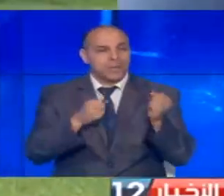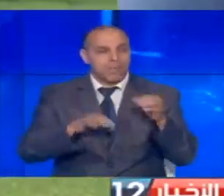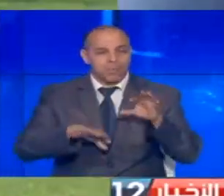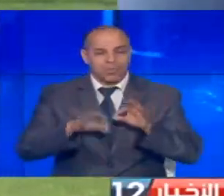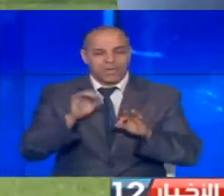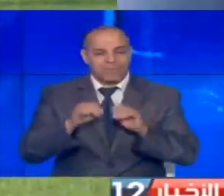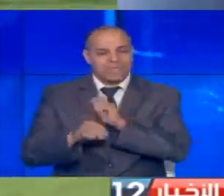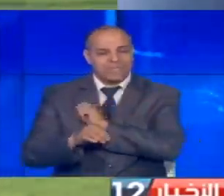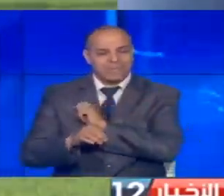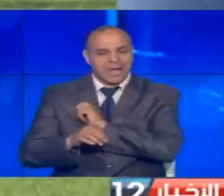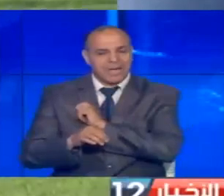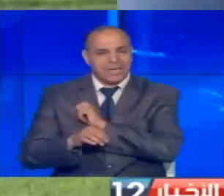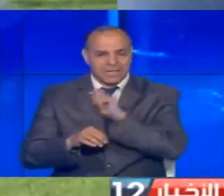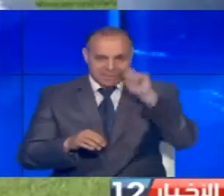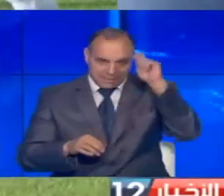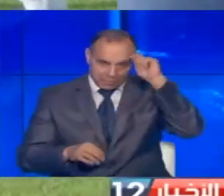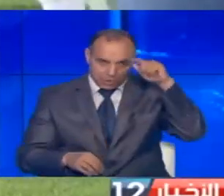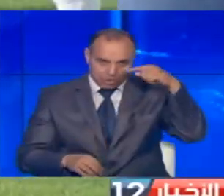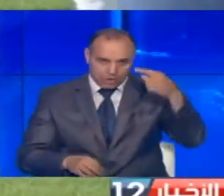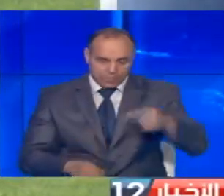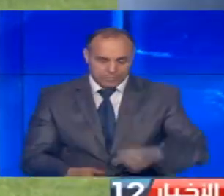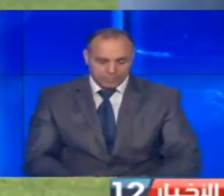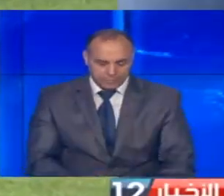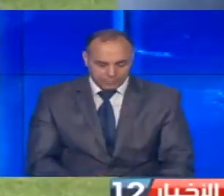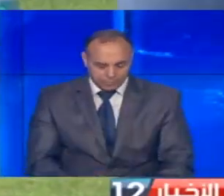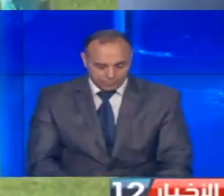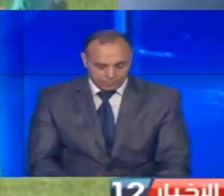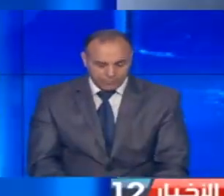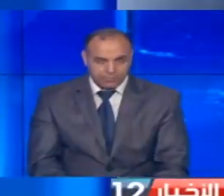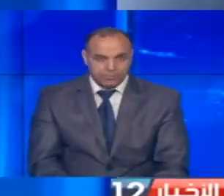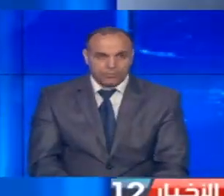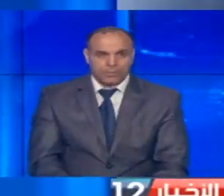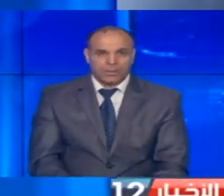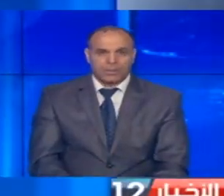المنتخب الإسباني السبت القادم.